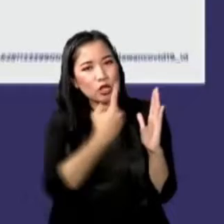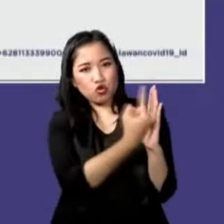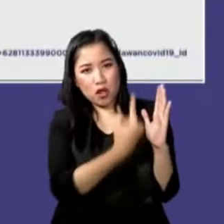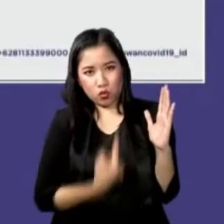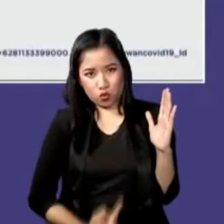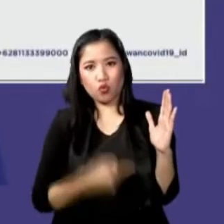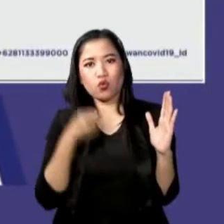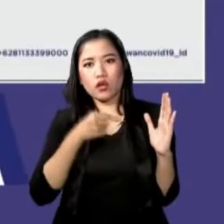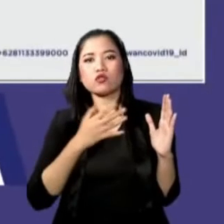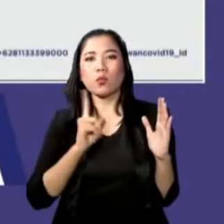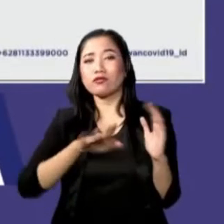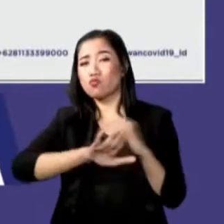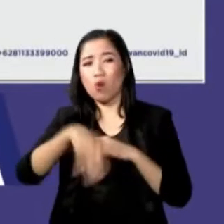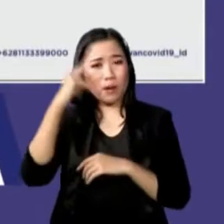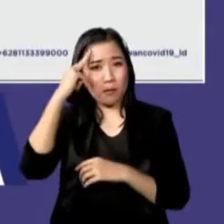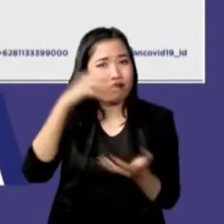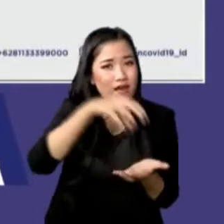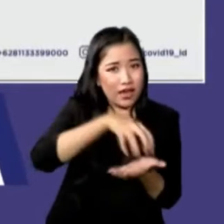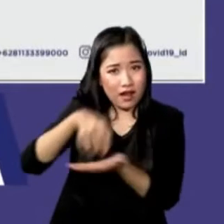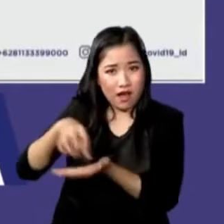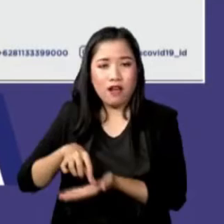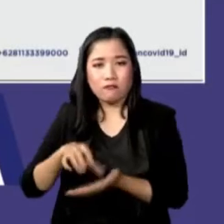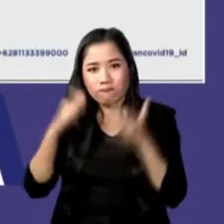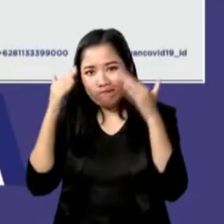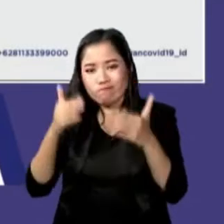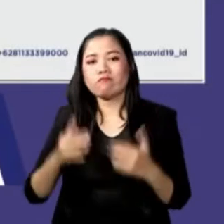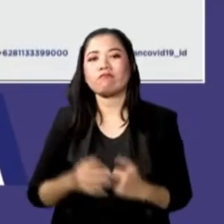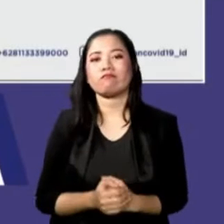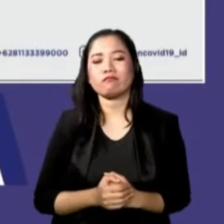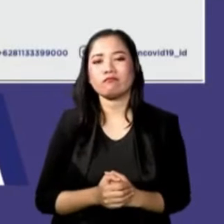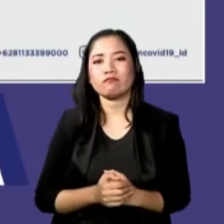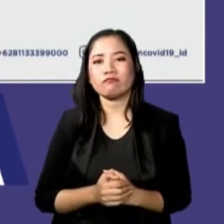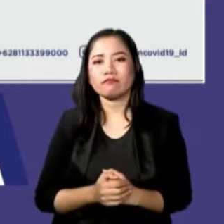kepada seluruh kepala daerah dan masyarakat terkait.